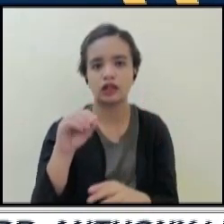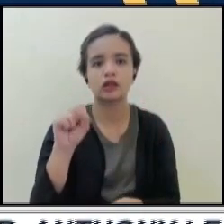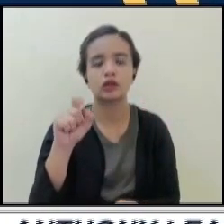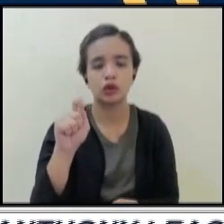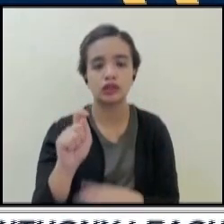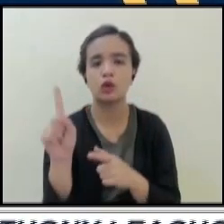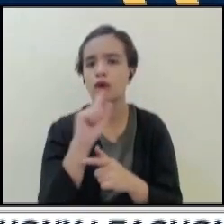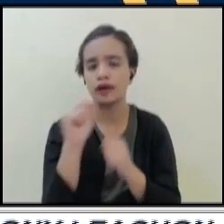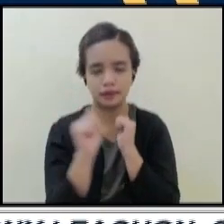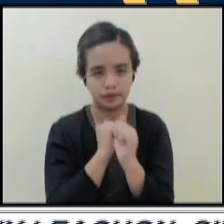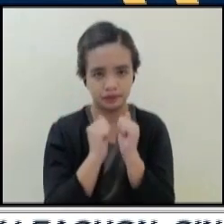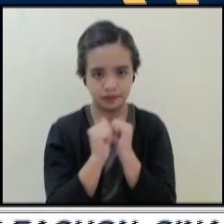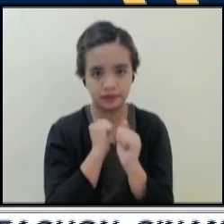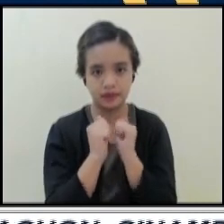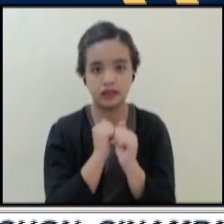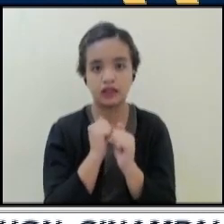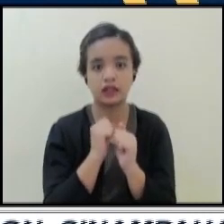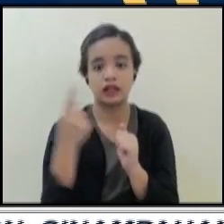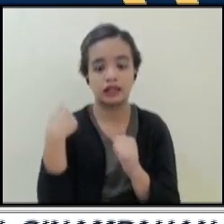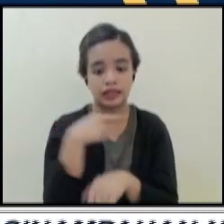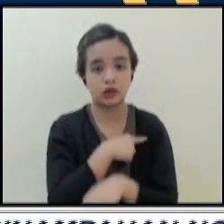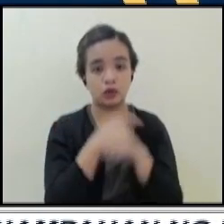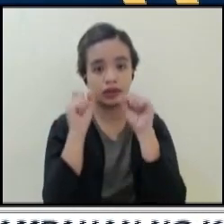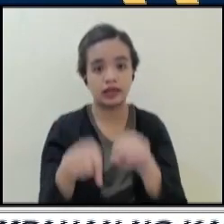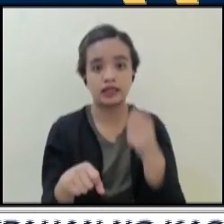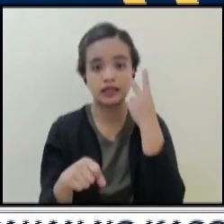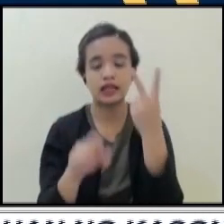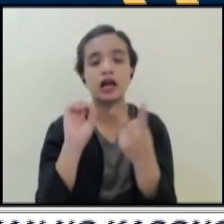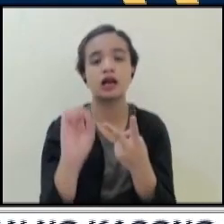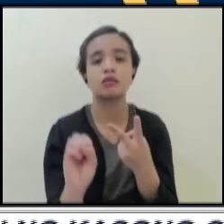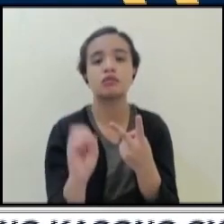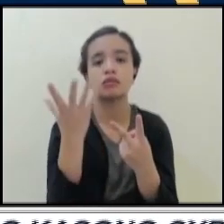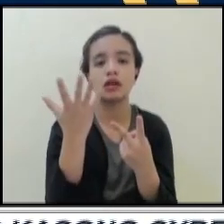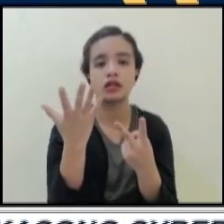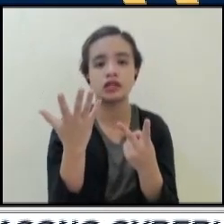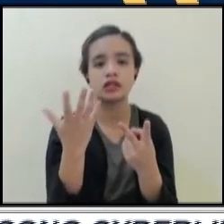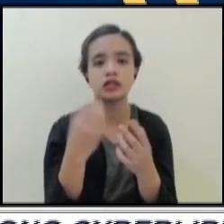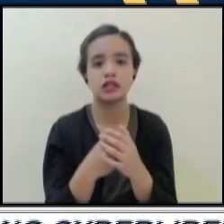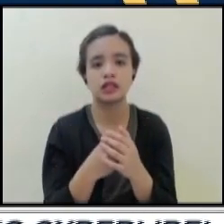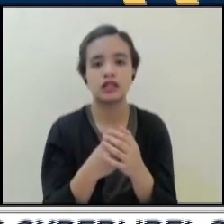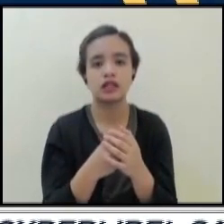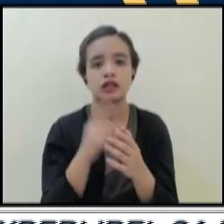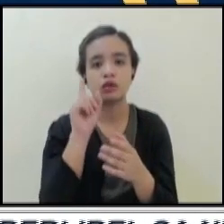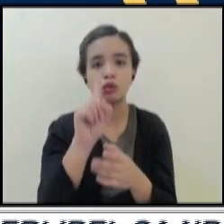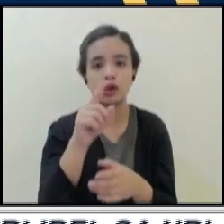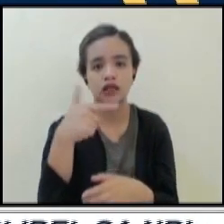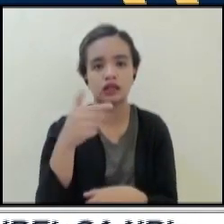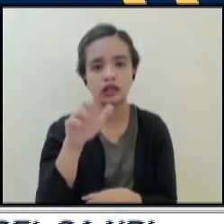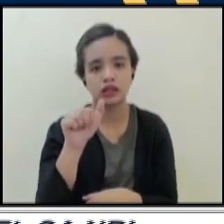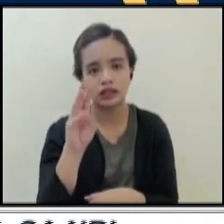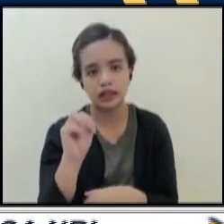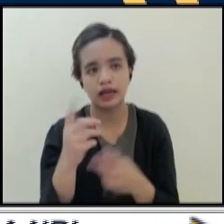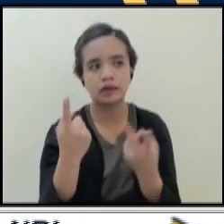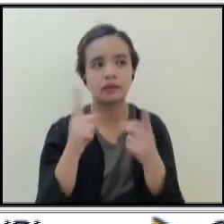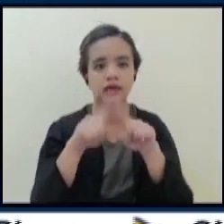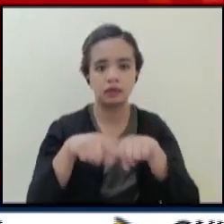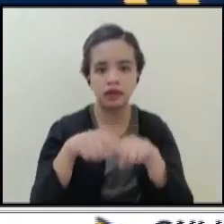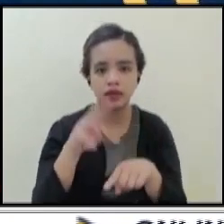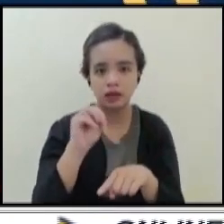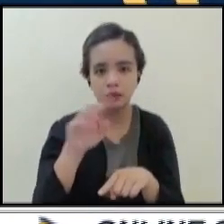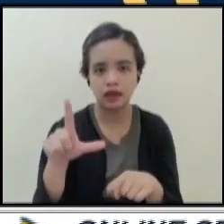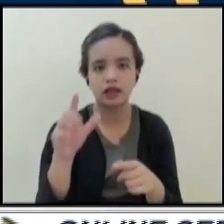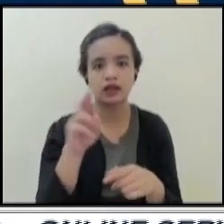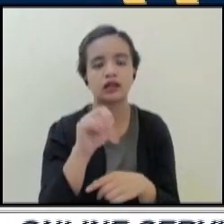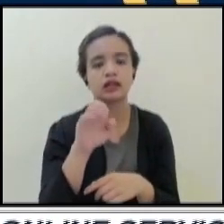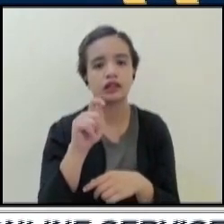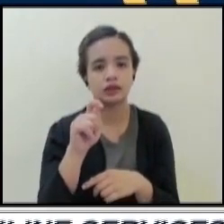sabihin, makikita na natin magkano ang presyuhan ng bilihin per gram, per ml, per unit cost nila. Ito